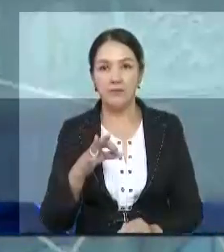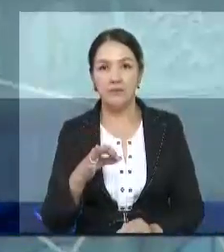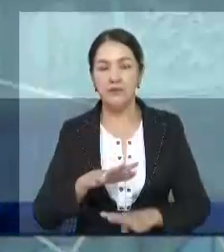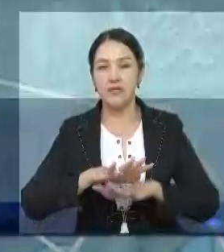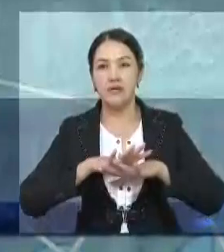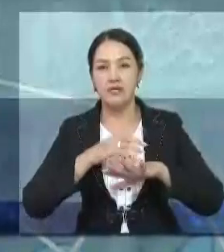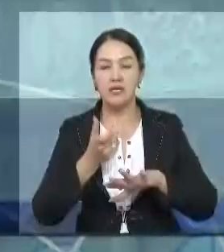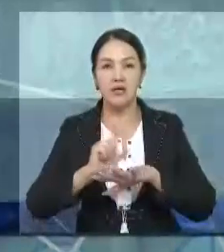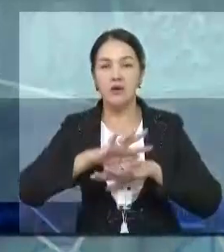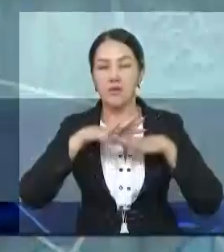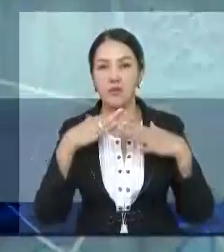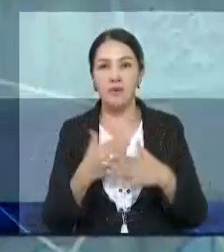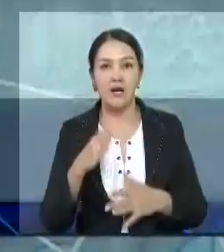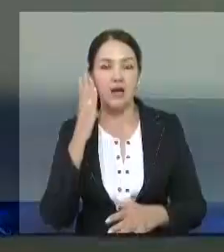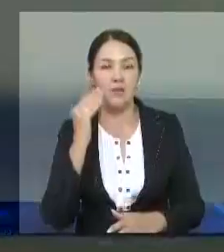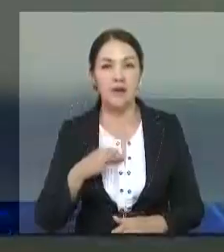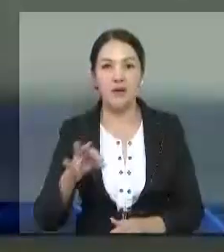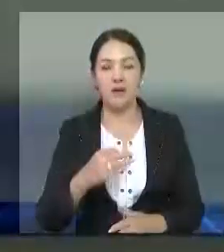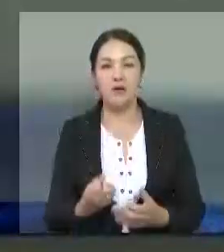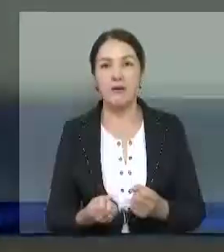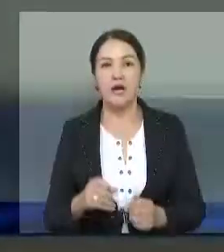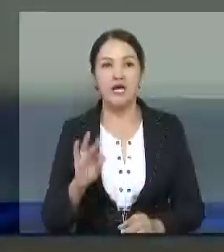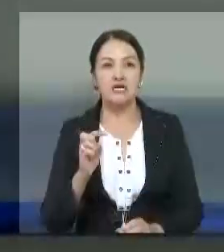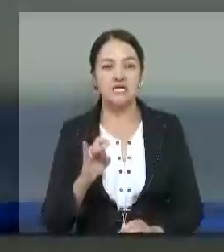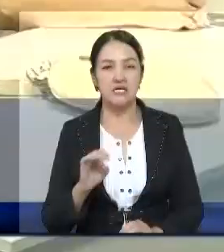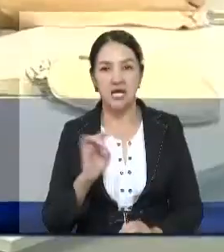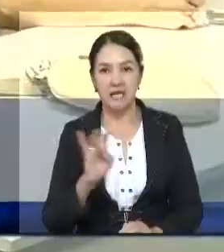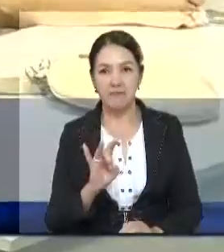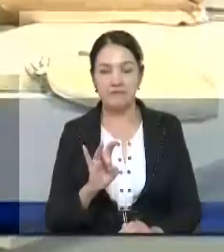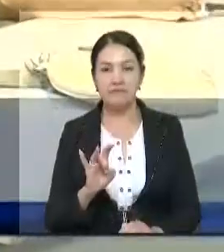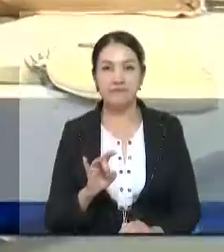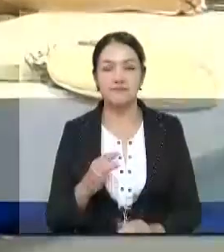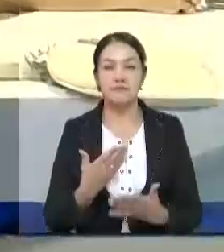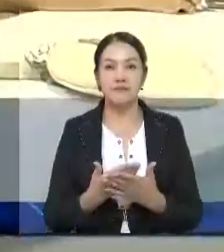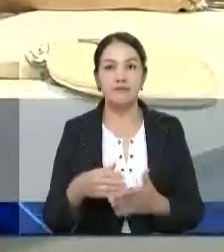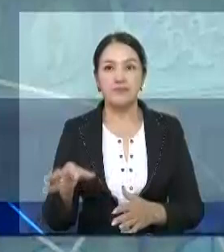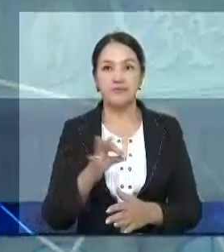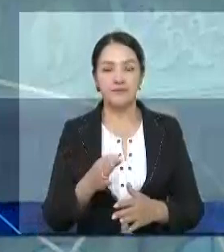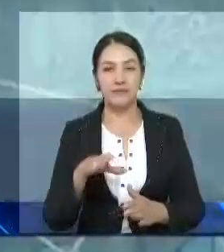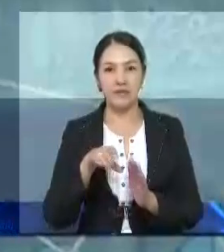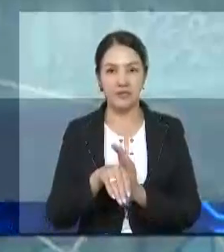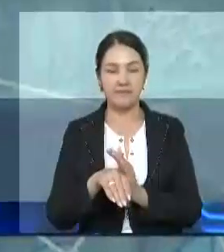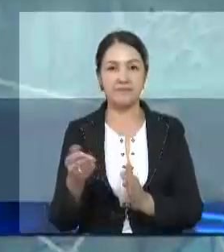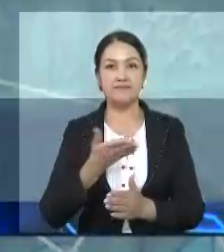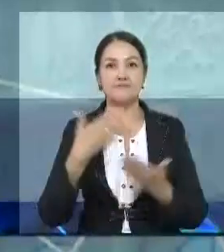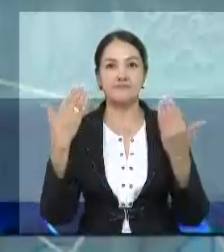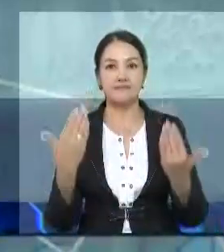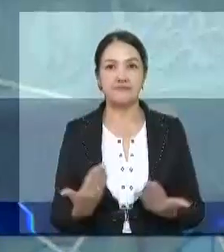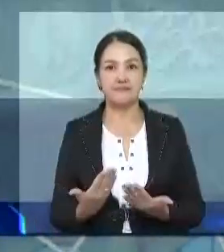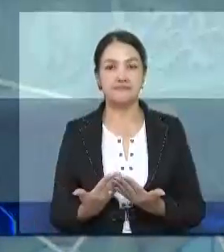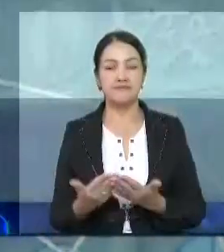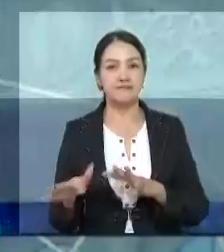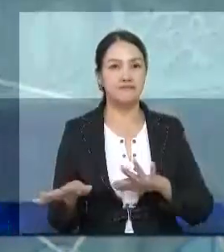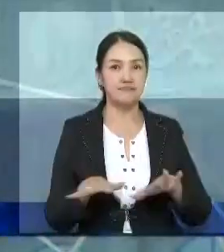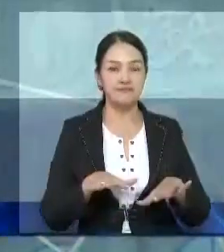көбісі осы Ақтөбе қаласының Алматы ауданында шықты. Ақжар, Қызылжар сол аудандар кіреді. Біз енді міне қазір шара қолданамыз.